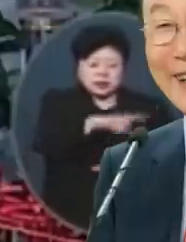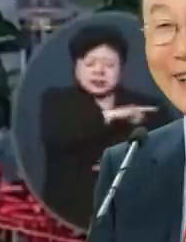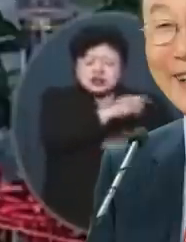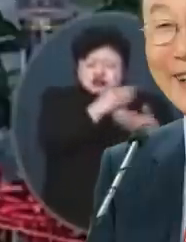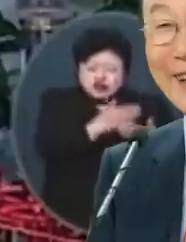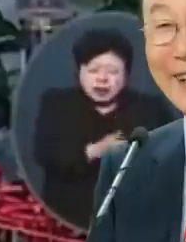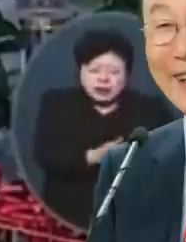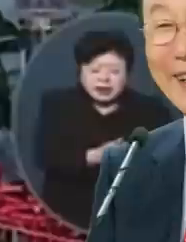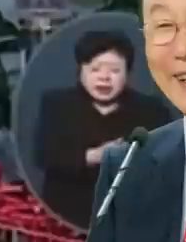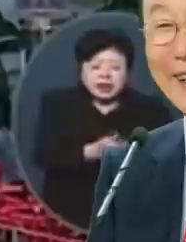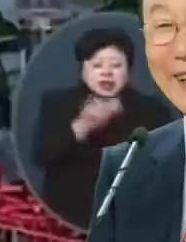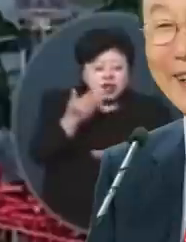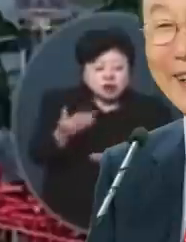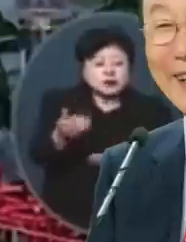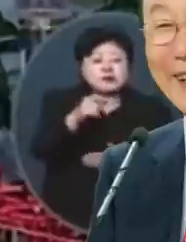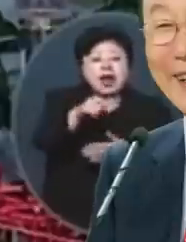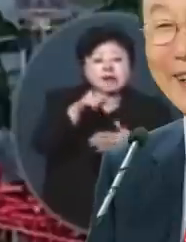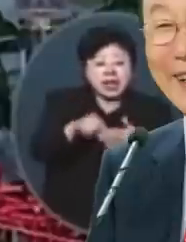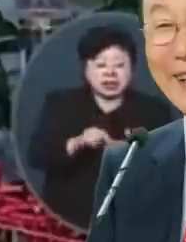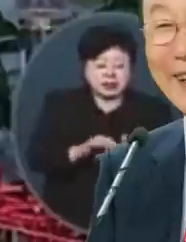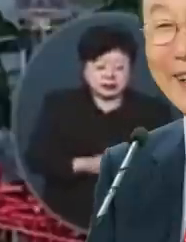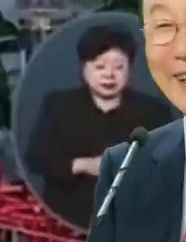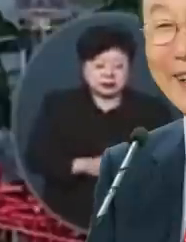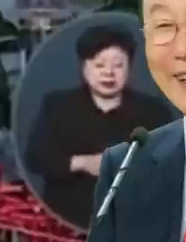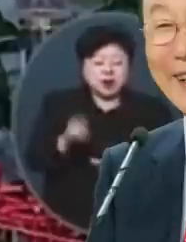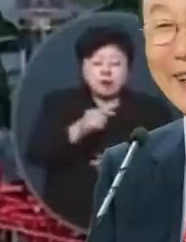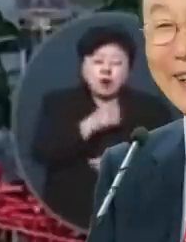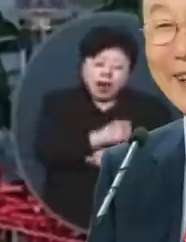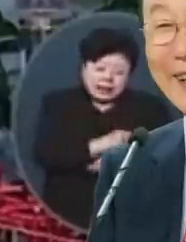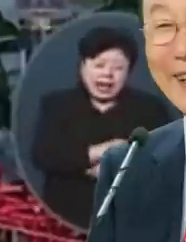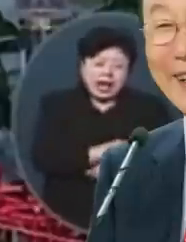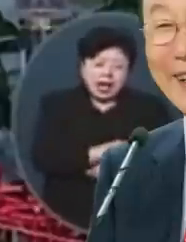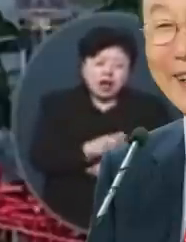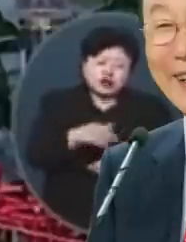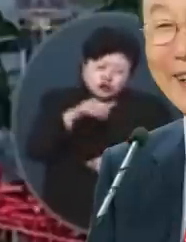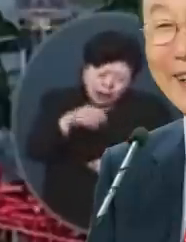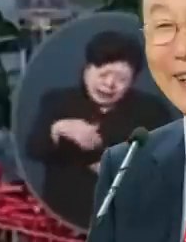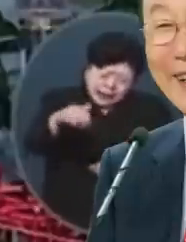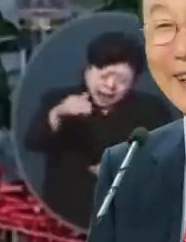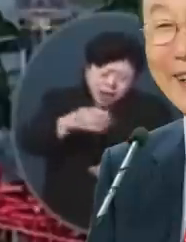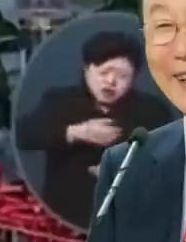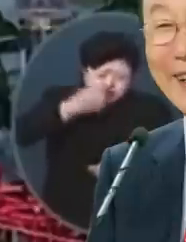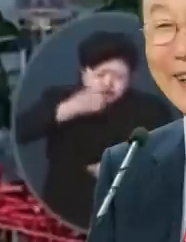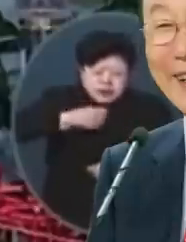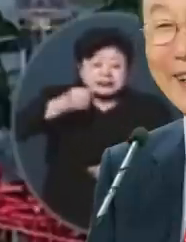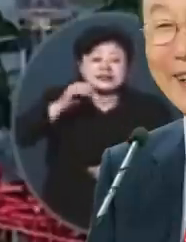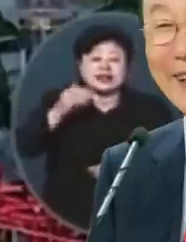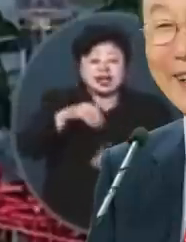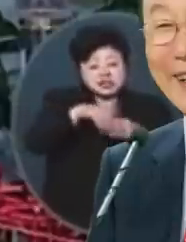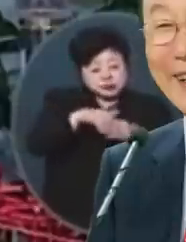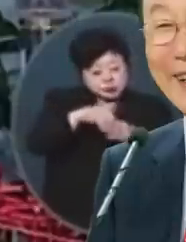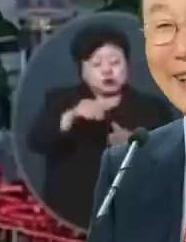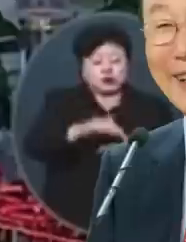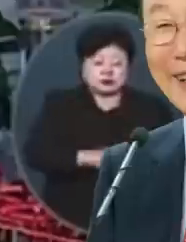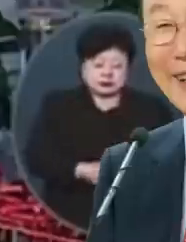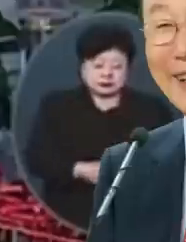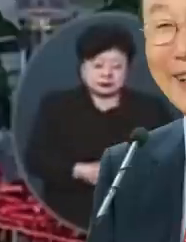것이 여러분 마음속에 무엇을 할까 어디로 갈까 꿈을 심어주는 것이요.